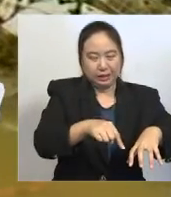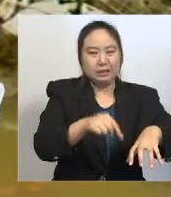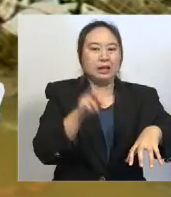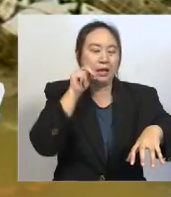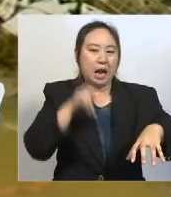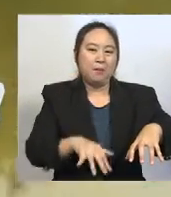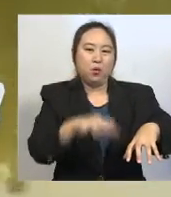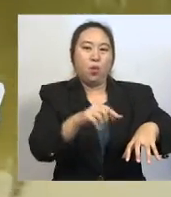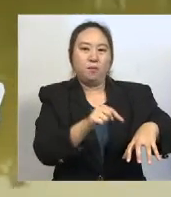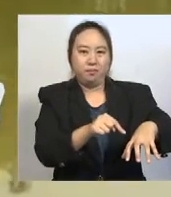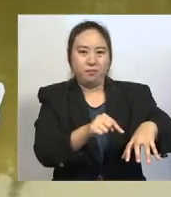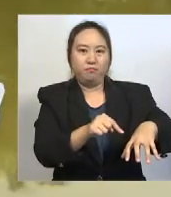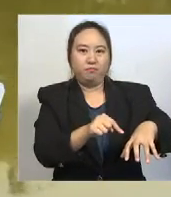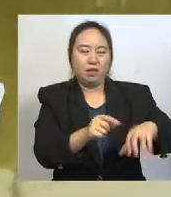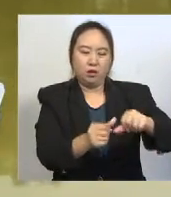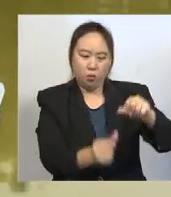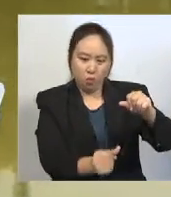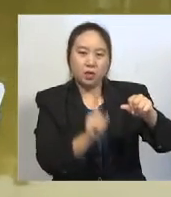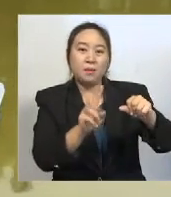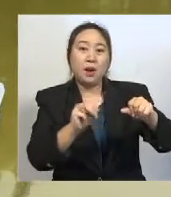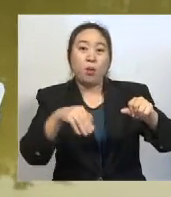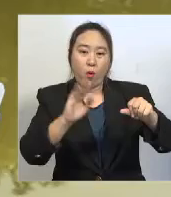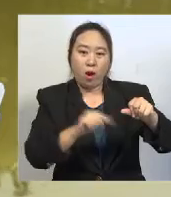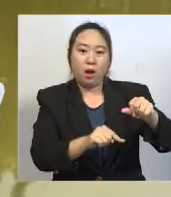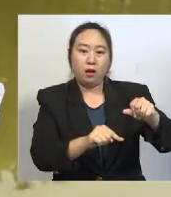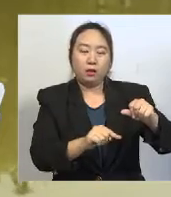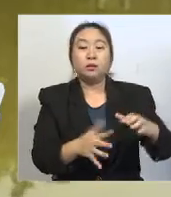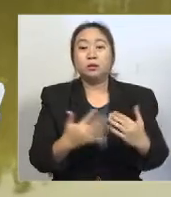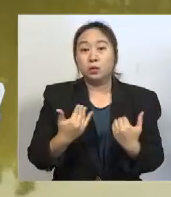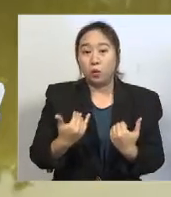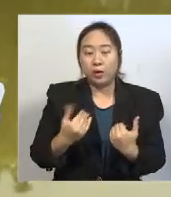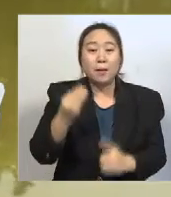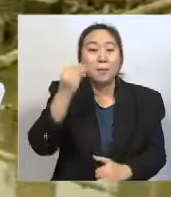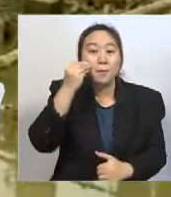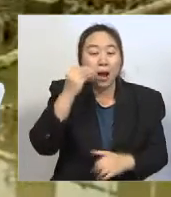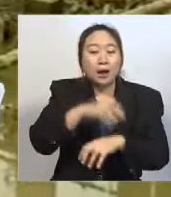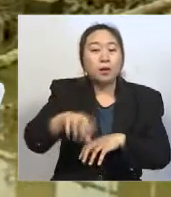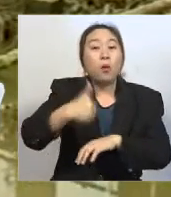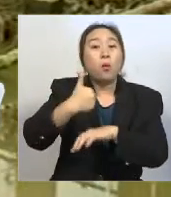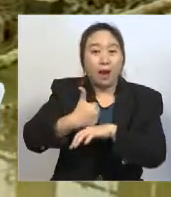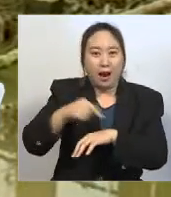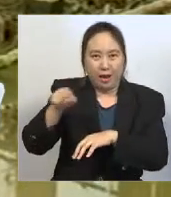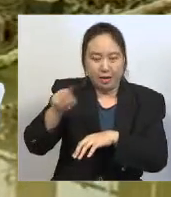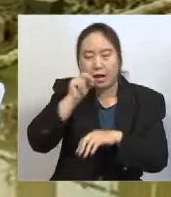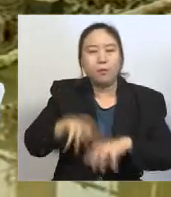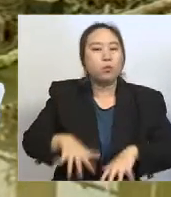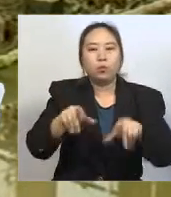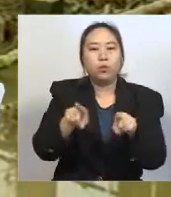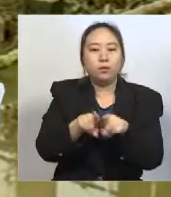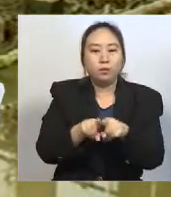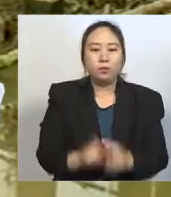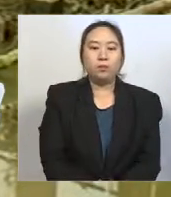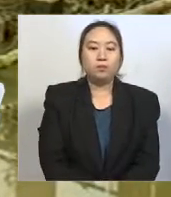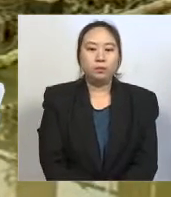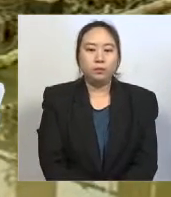นะครับยังน้ำท่วมอยู่ระดับเมตรกว่าๆอยู่นะครับตอนนี้ก็แม้แต่บ้านผู้ใหญ่บ้านเองก็ยังท่วมนะครับ